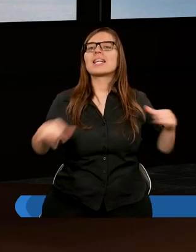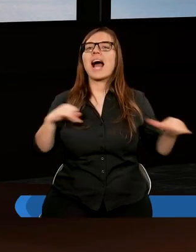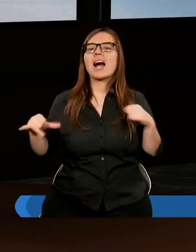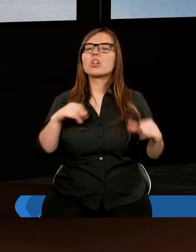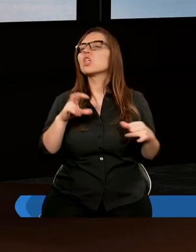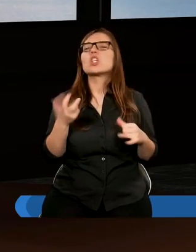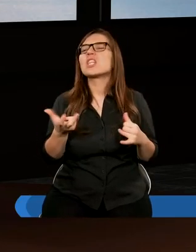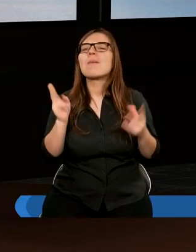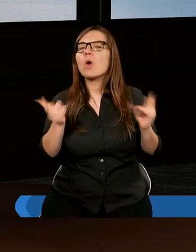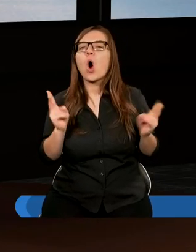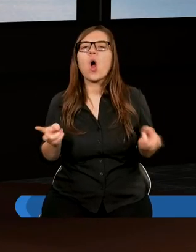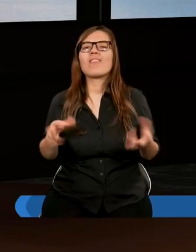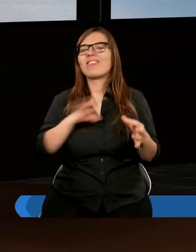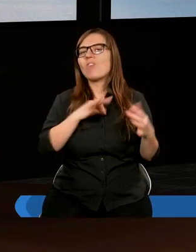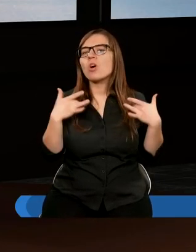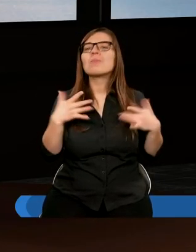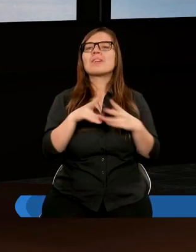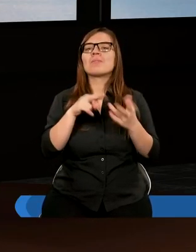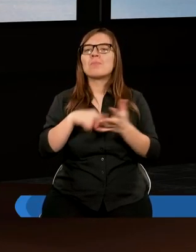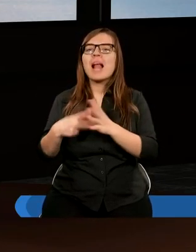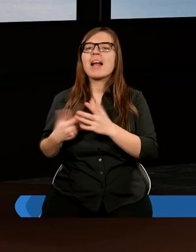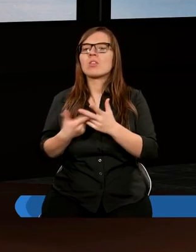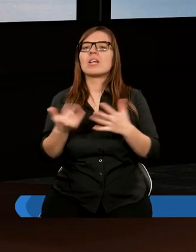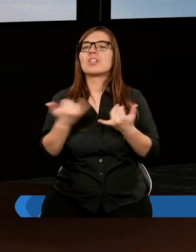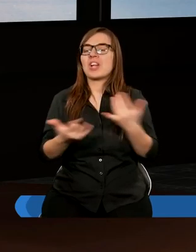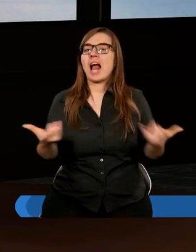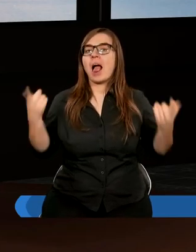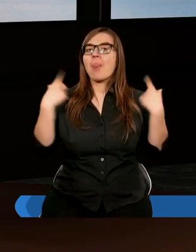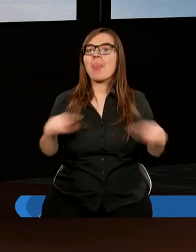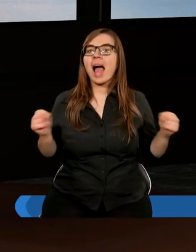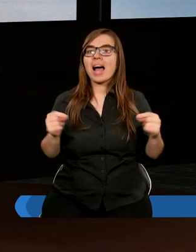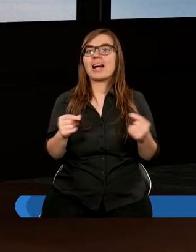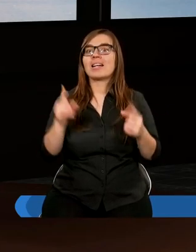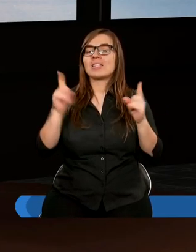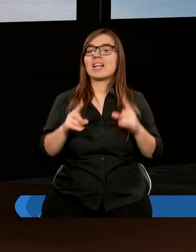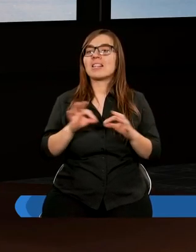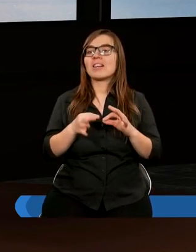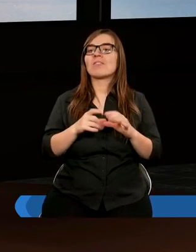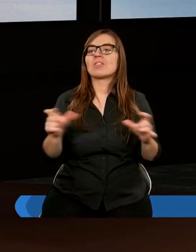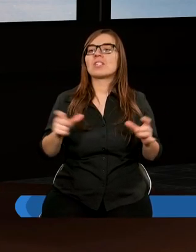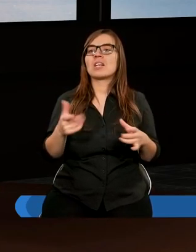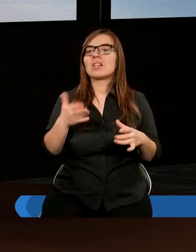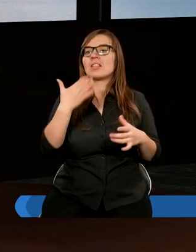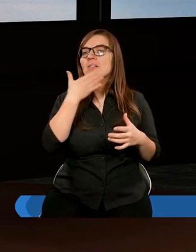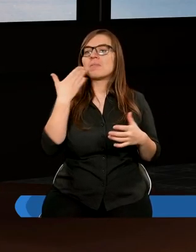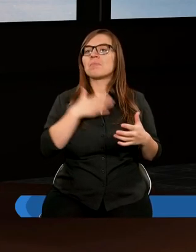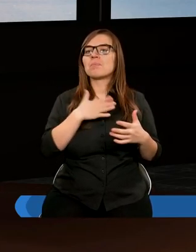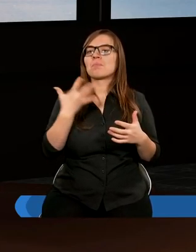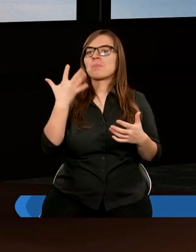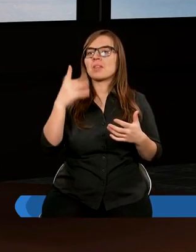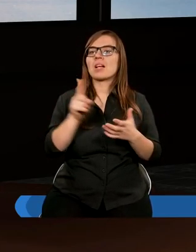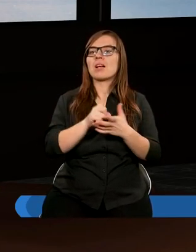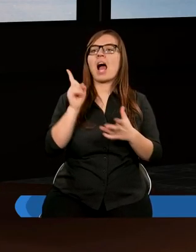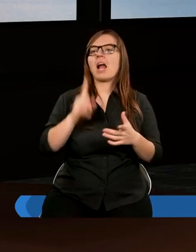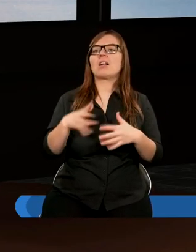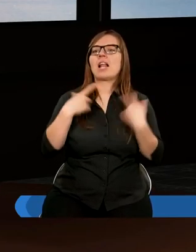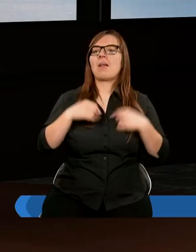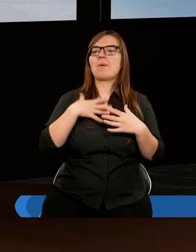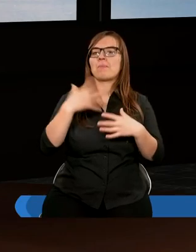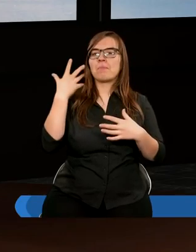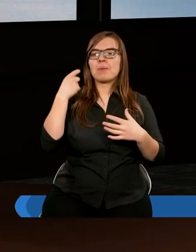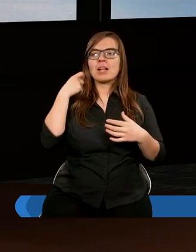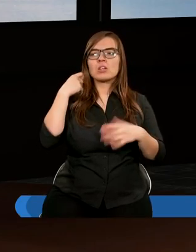zarządzania czymkolwiek. Jeżeli nagle, nawet z czasem, jeżeli zwykle mamy pięć minut, a nagle mamy pięć godzin,